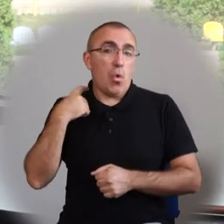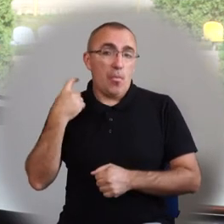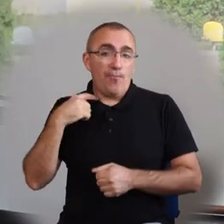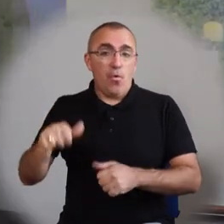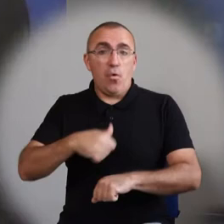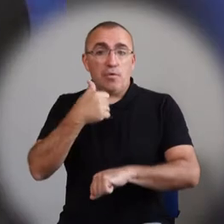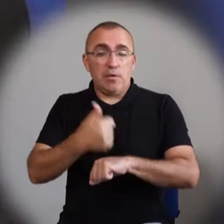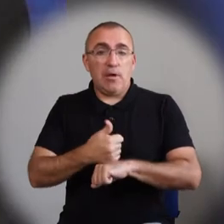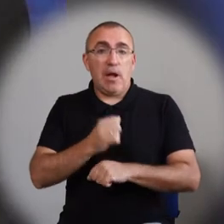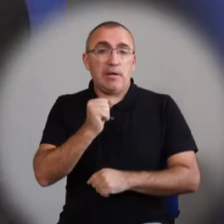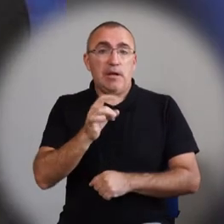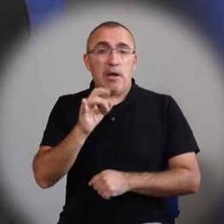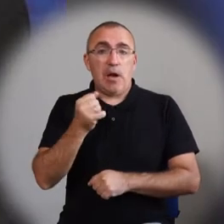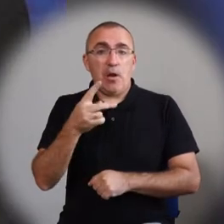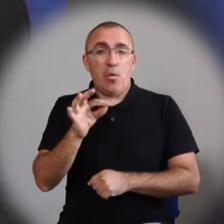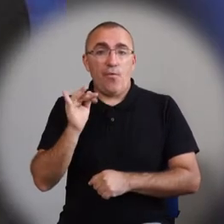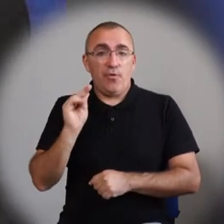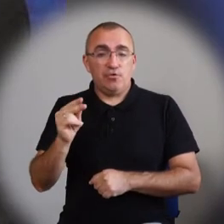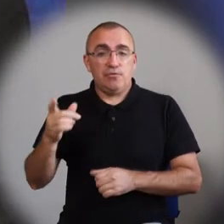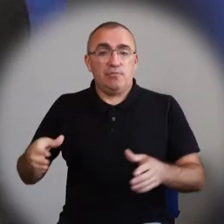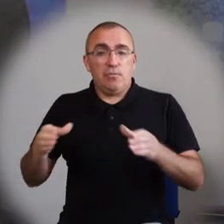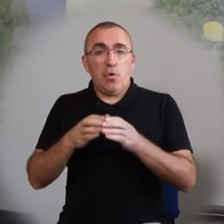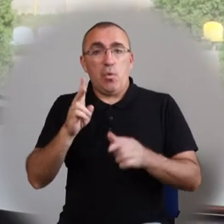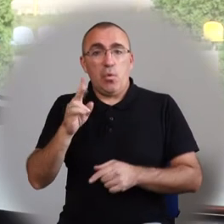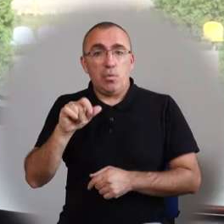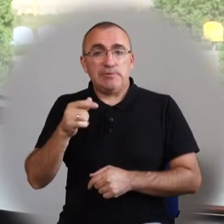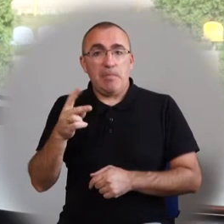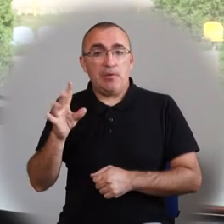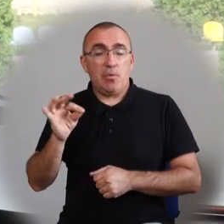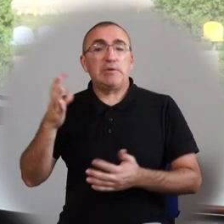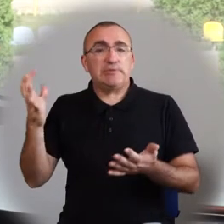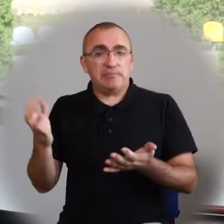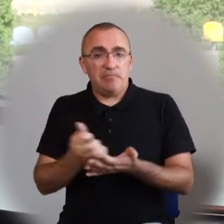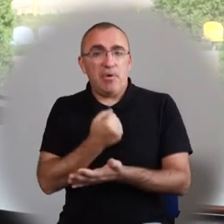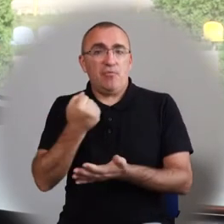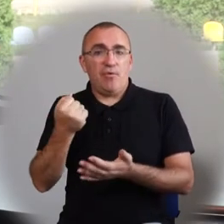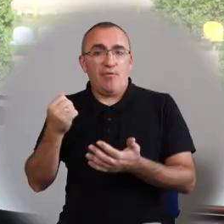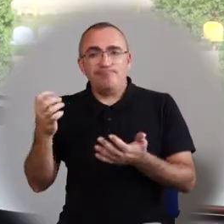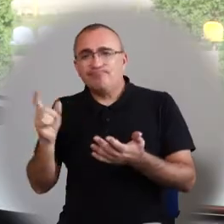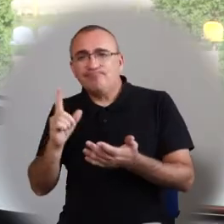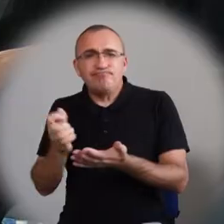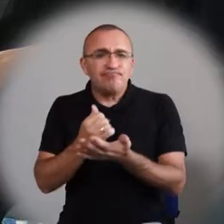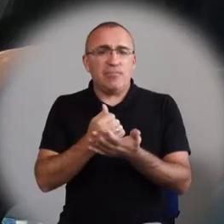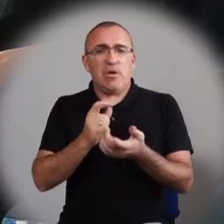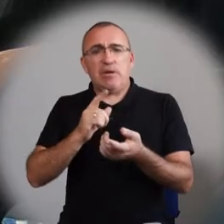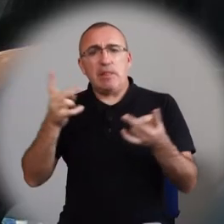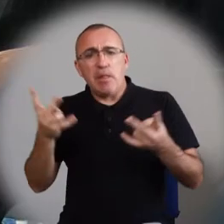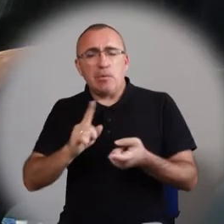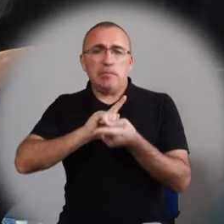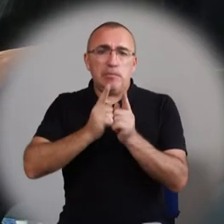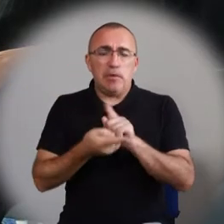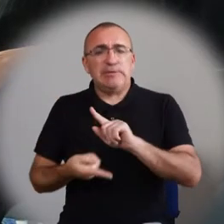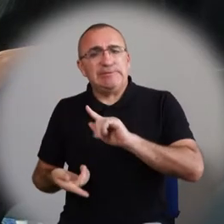яке очолює Андрій Райкович, людина команди Сергія Кузьменка, нам спільно вдалося зробити необхідні зміни,